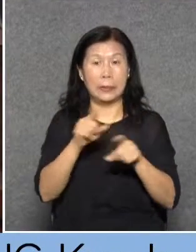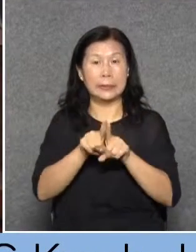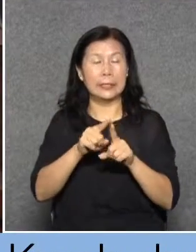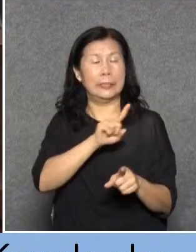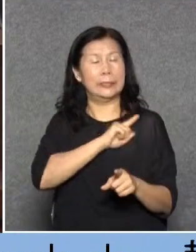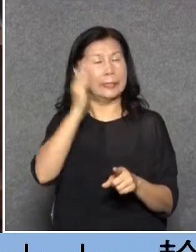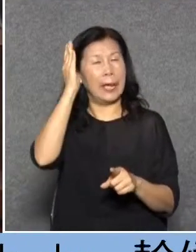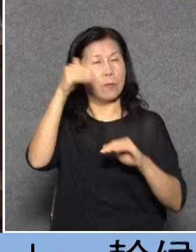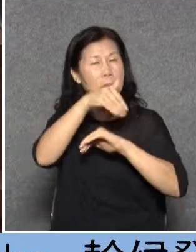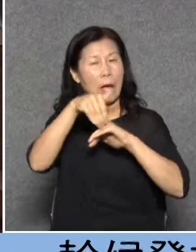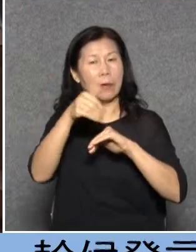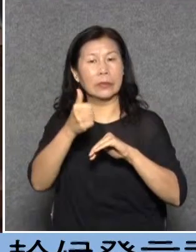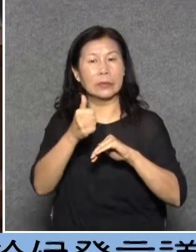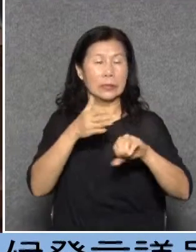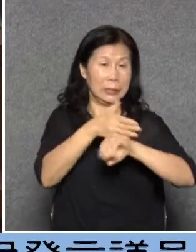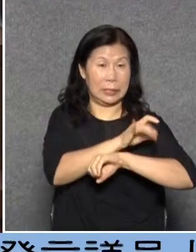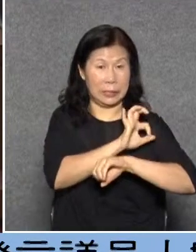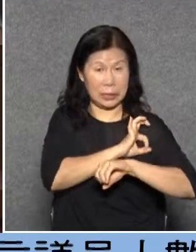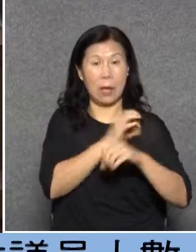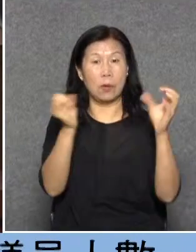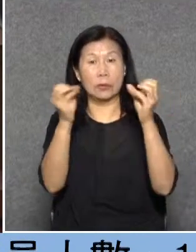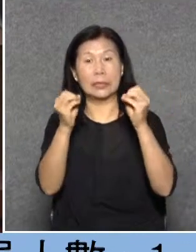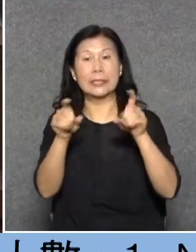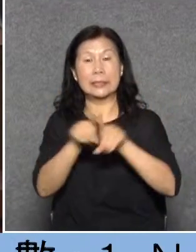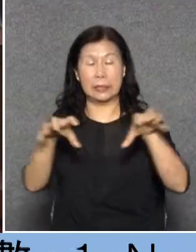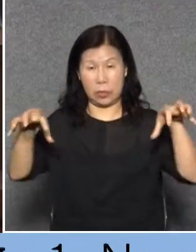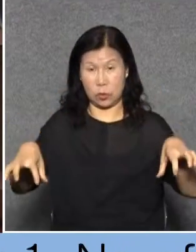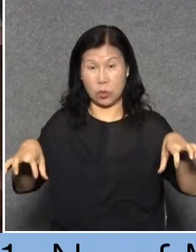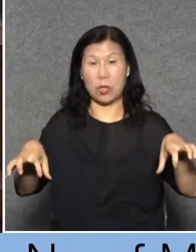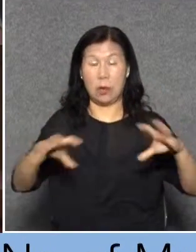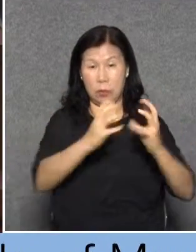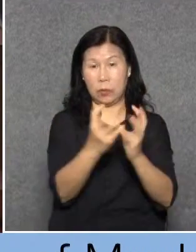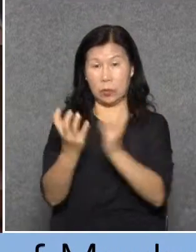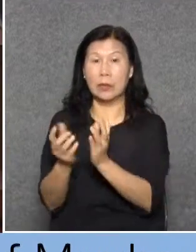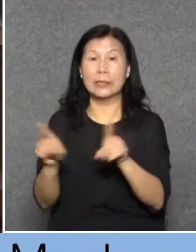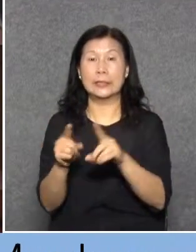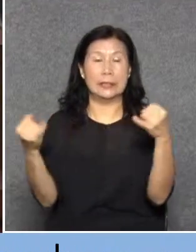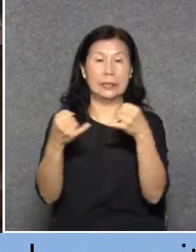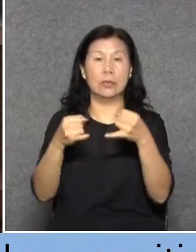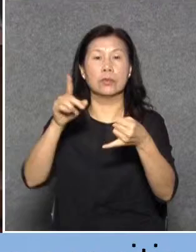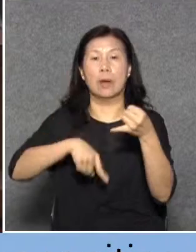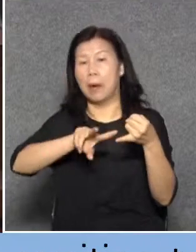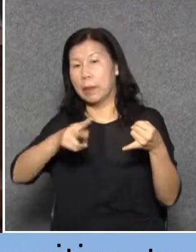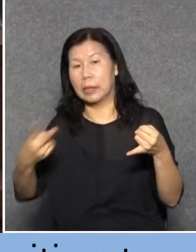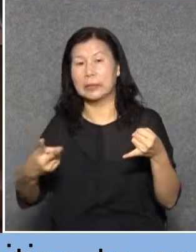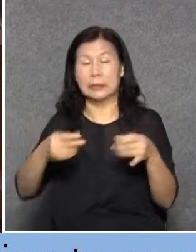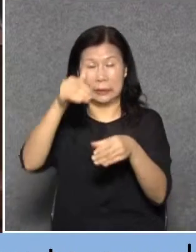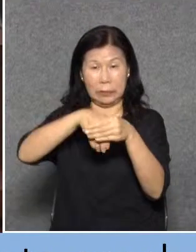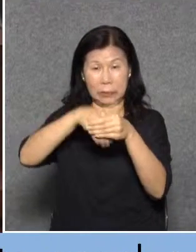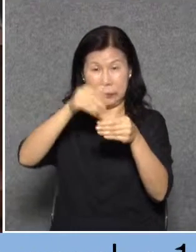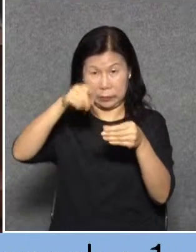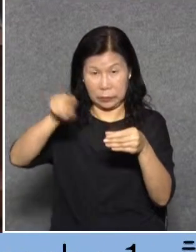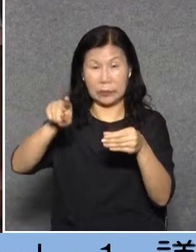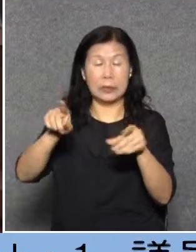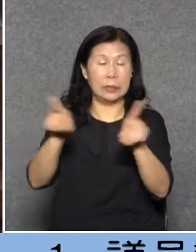的，但經過社會的辯論之後，兩黨的爭議之後，到最後根本是面目全非的，但為了通過這個這樣的一個大議